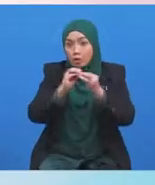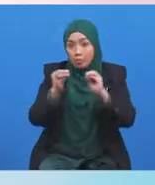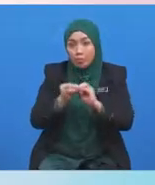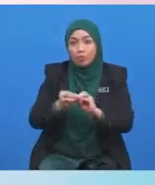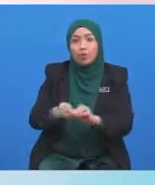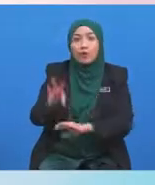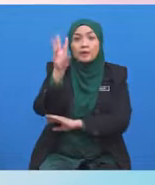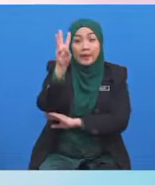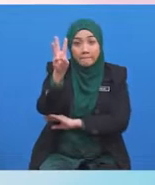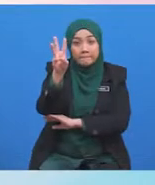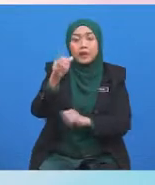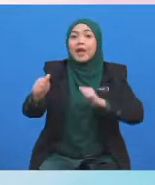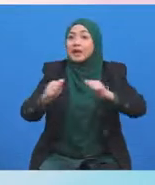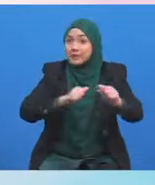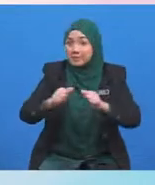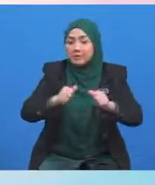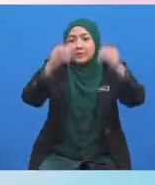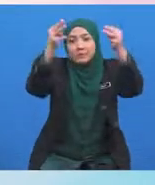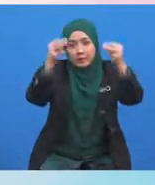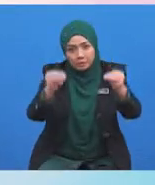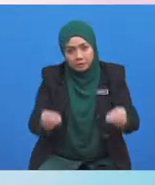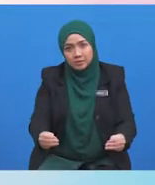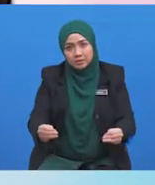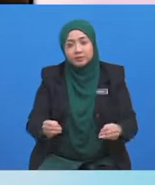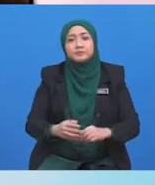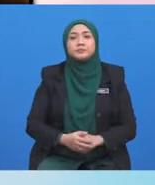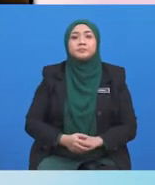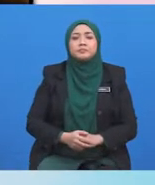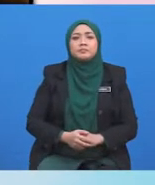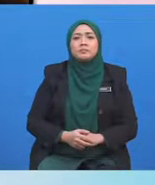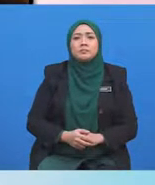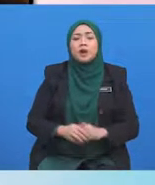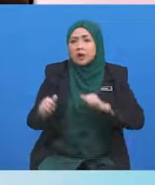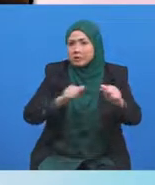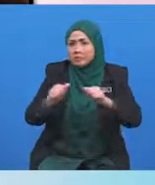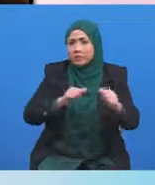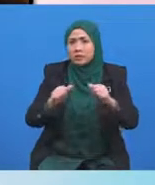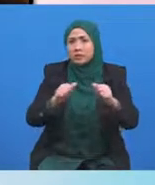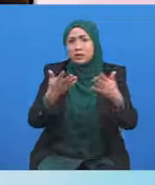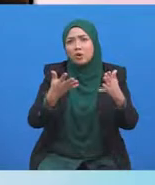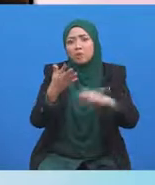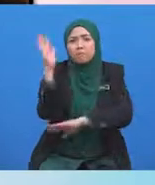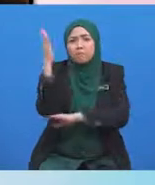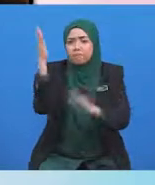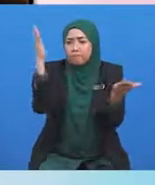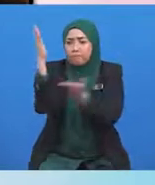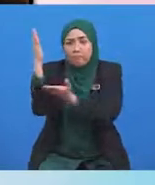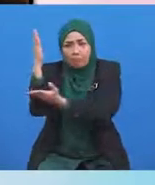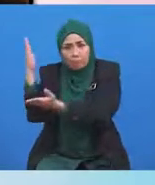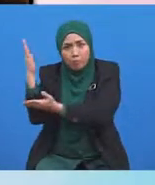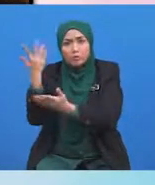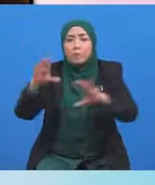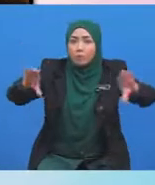ialah aktiviti manusia. Tindakan manusia menjalankan aktiviti pembalakan, pembinaan lebuh